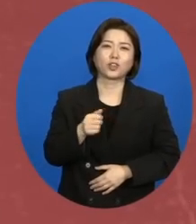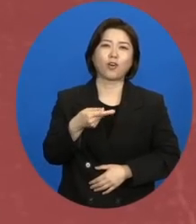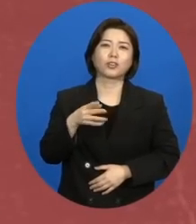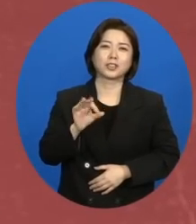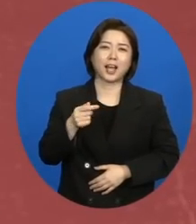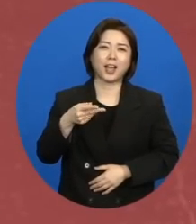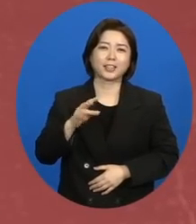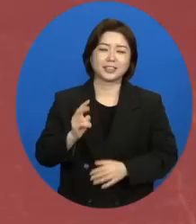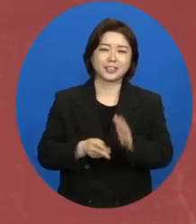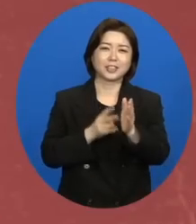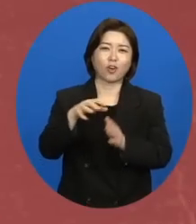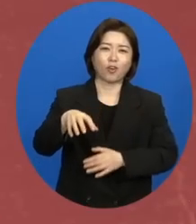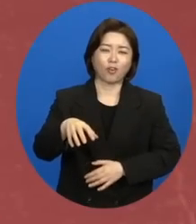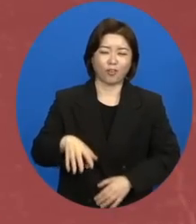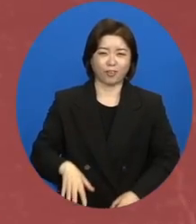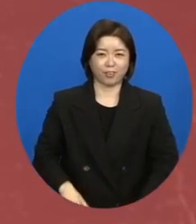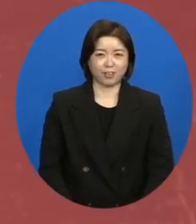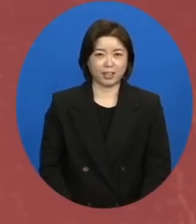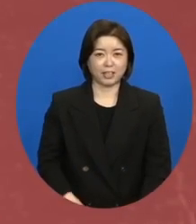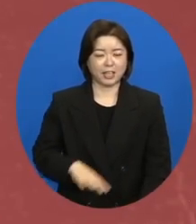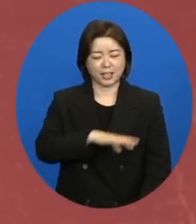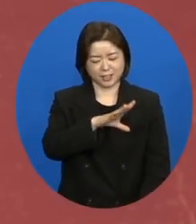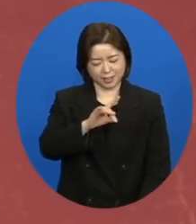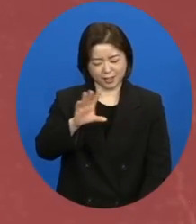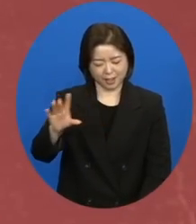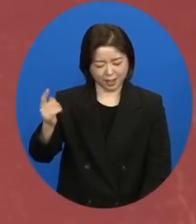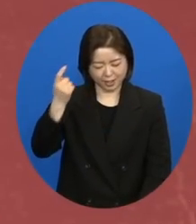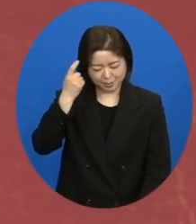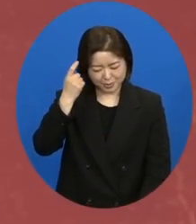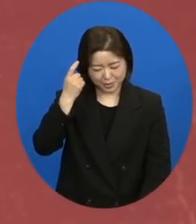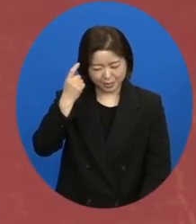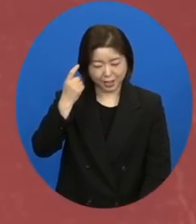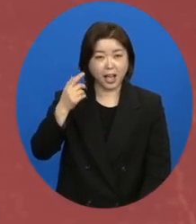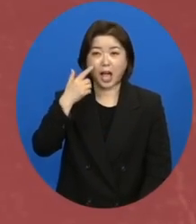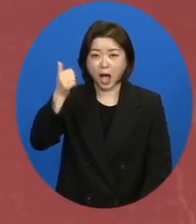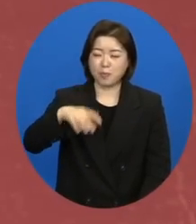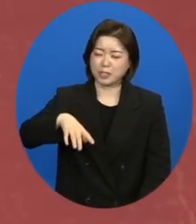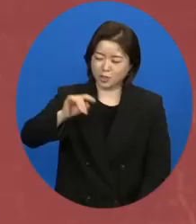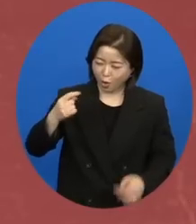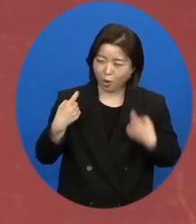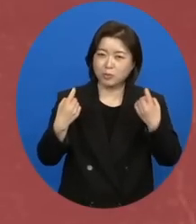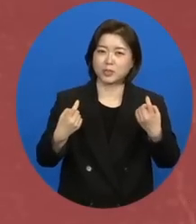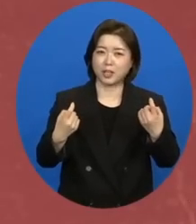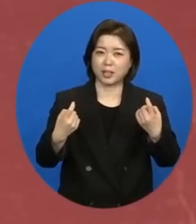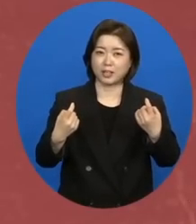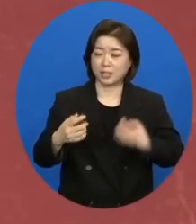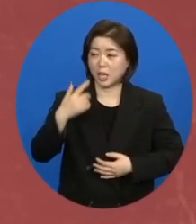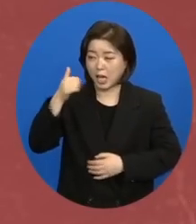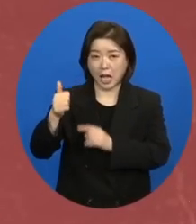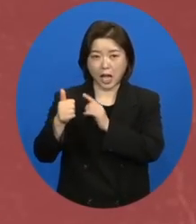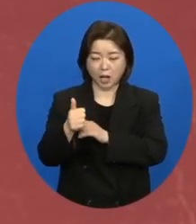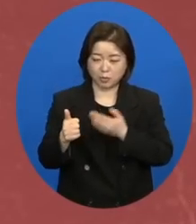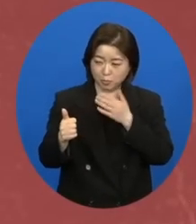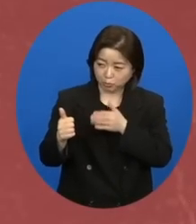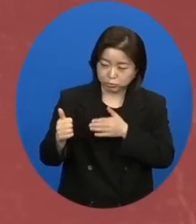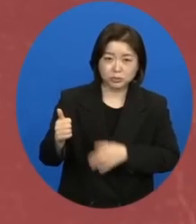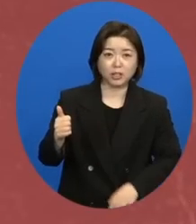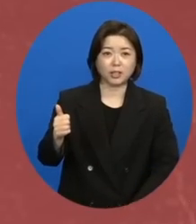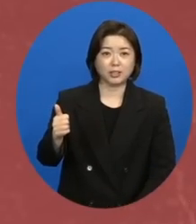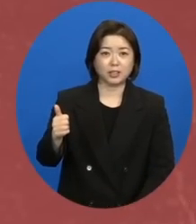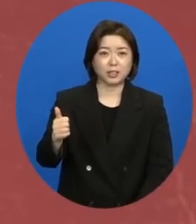나는 가끔 그 생각해요. 처음 우리 아버지랑 여행하면서 우리 아버지한테 뭐를 요청했다가 우리